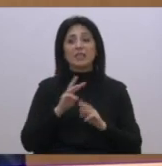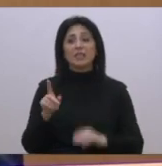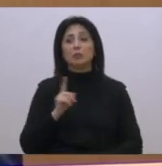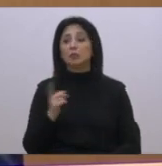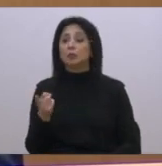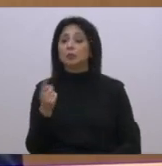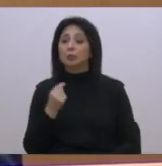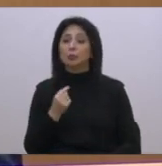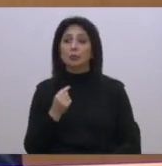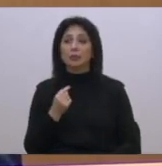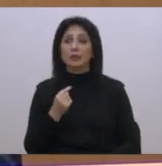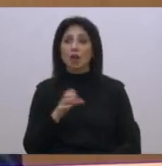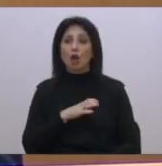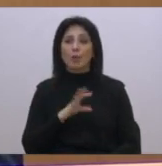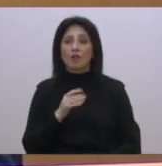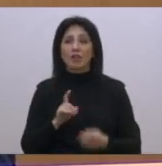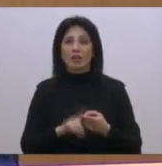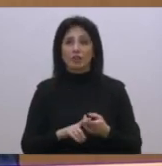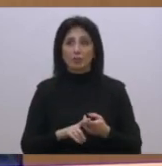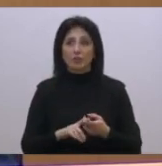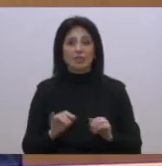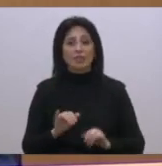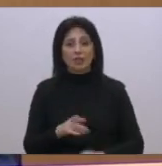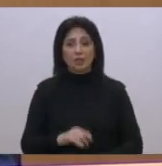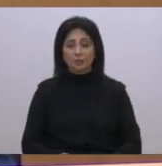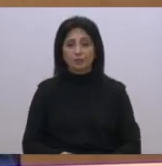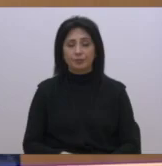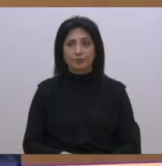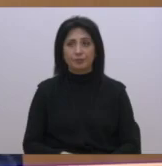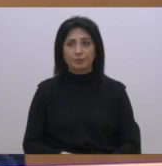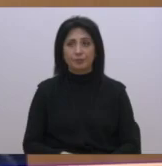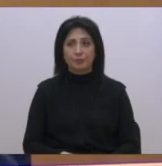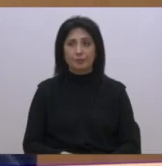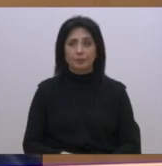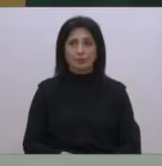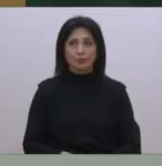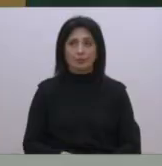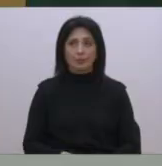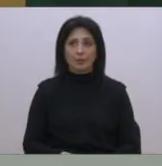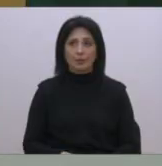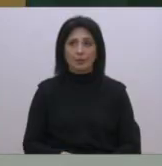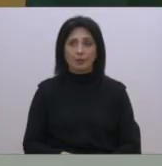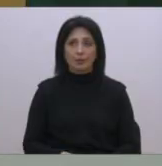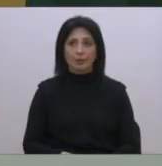სამინისტროს მქონებასთან დაკავშირებითო. სად არის ეს კანონ პროექტი? მადლობთ.